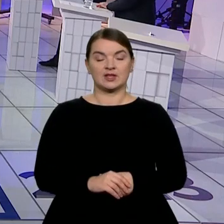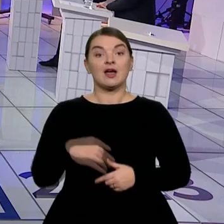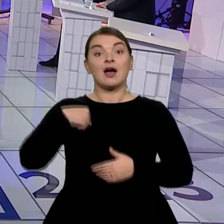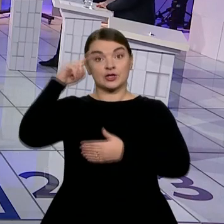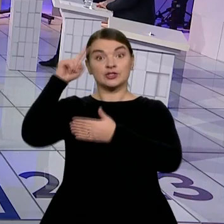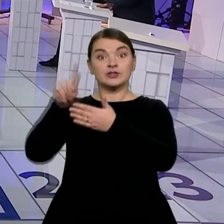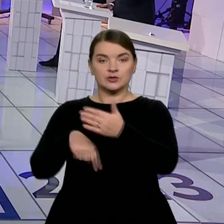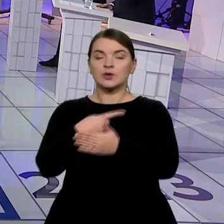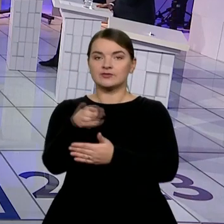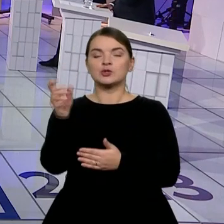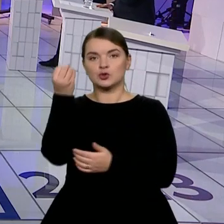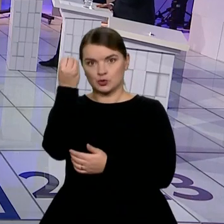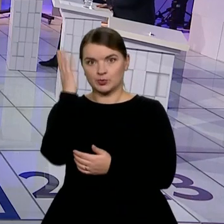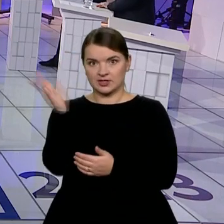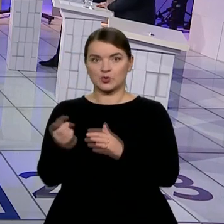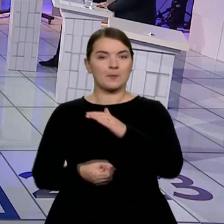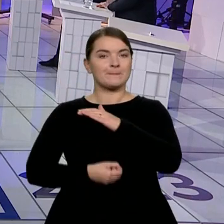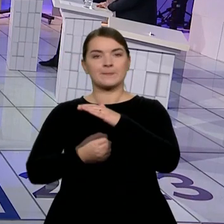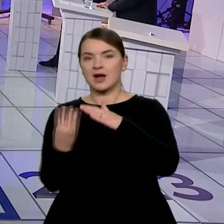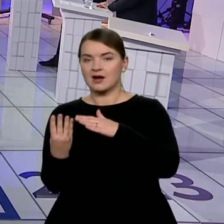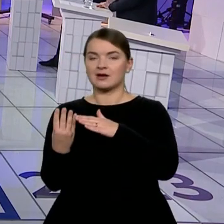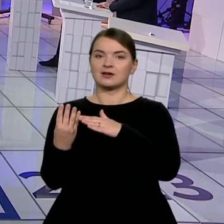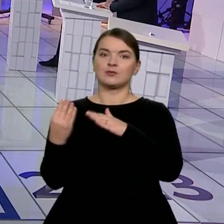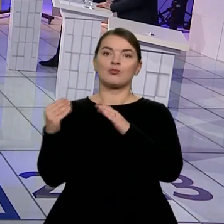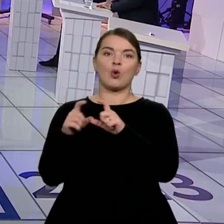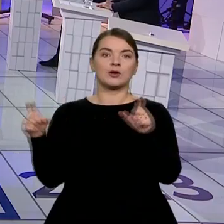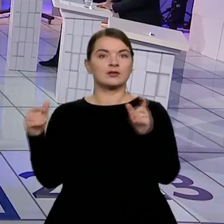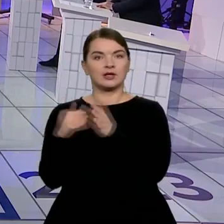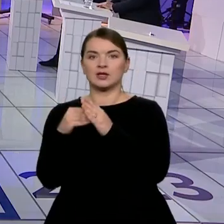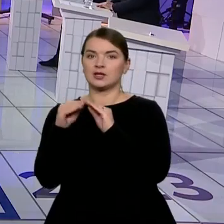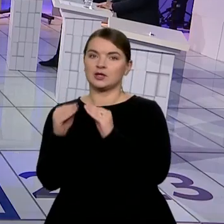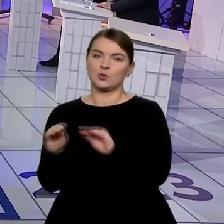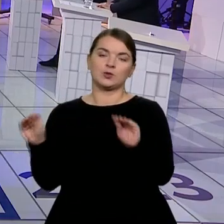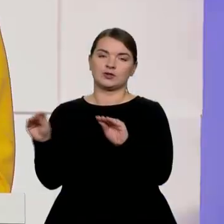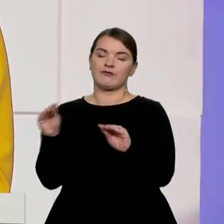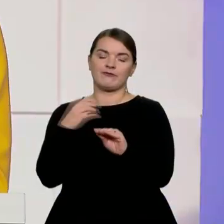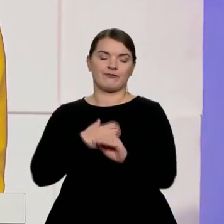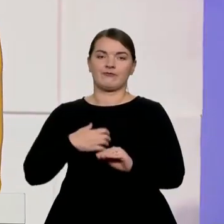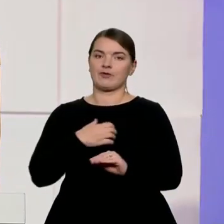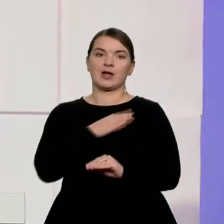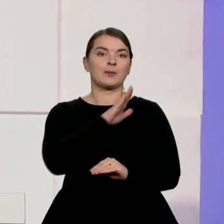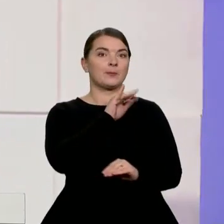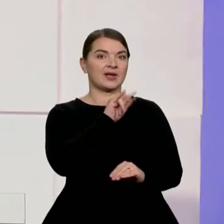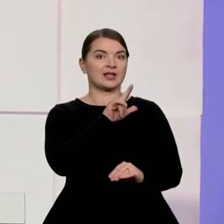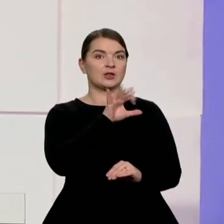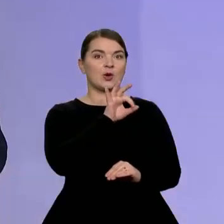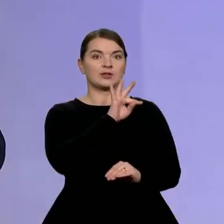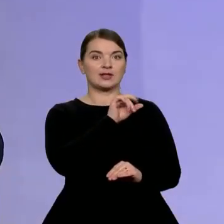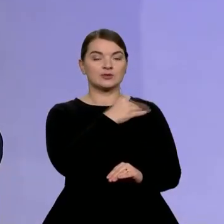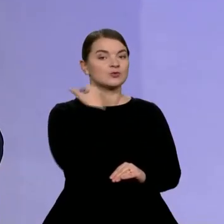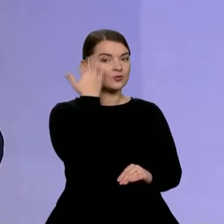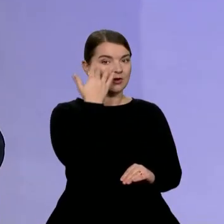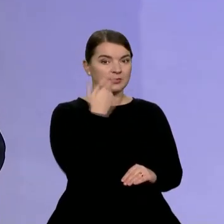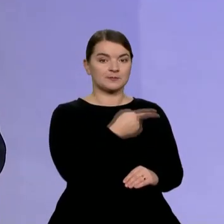pradinis ugdymas yra tema numeris vienas, jeigu kalbam apie švietimą. Dėkui, pone Bilotai. Aš pasikartosiu, kad, manau,